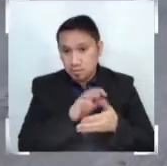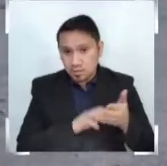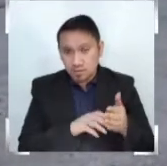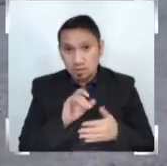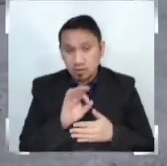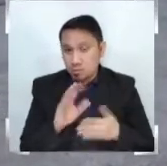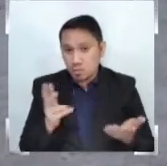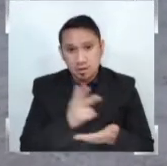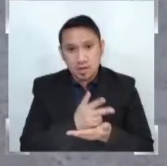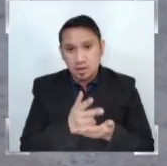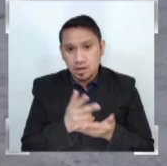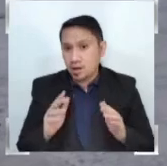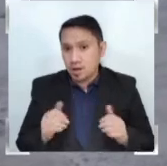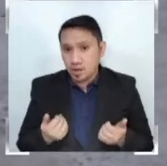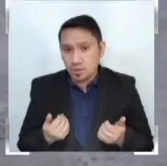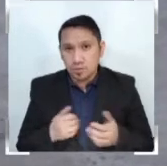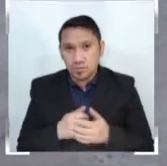baka hindi na natin ma-reach